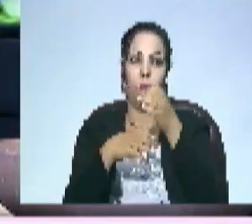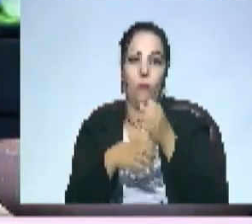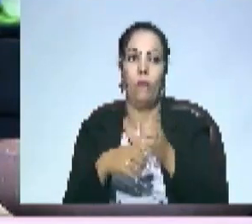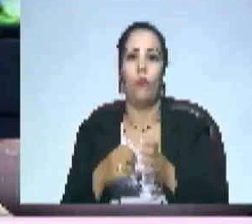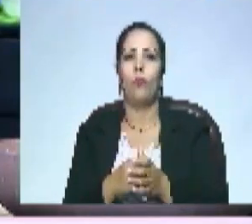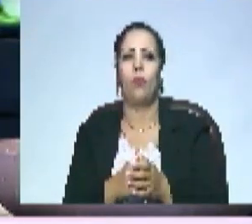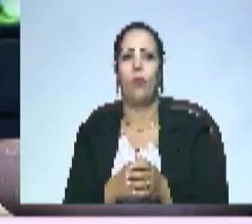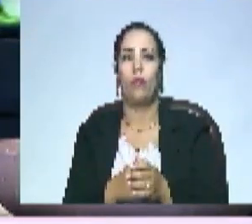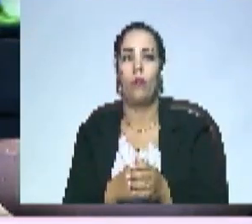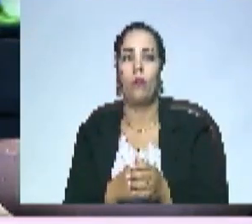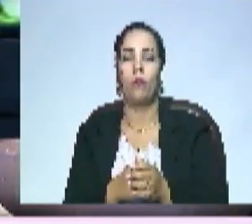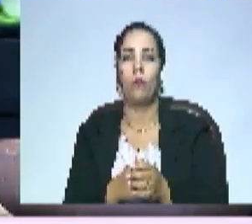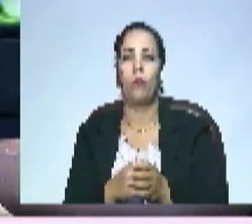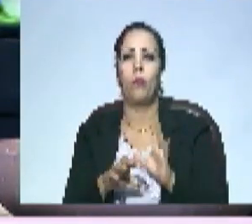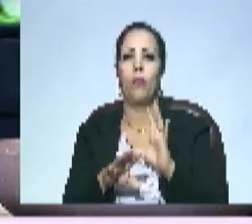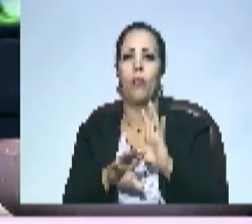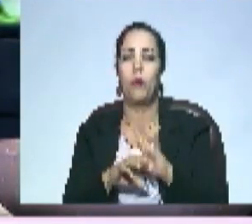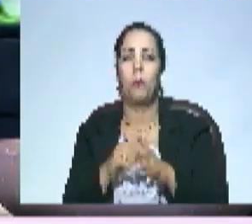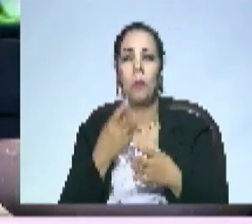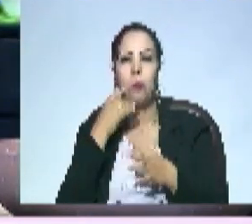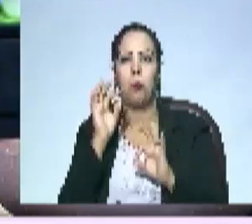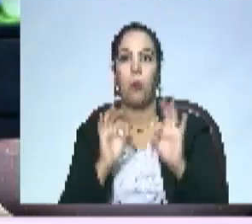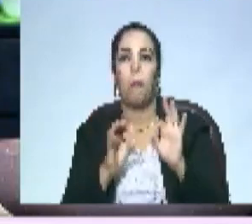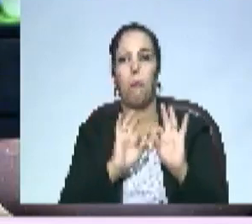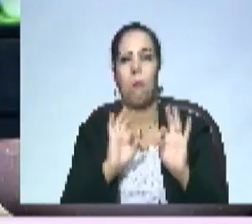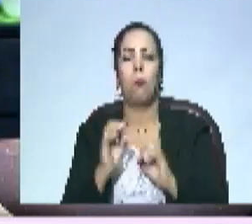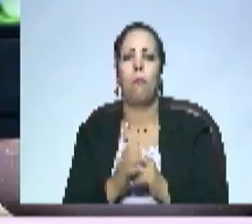الدنيا دلوقتي لكن احنا هن مسحها ونظبط